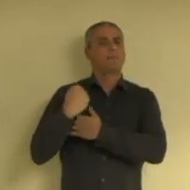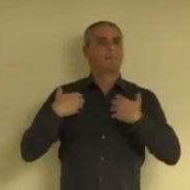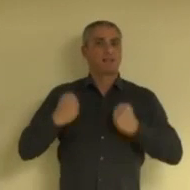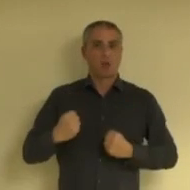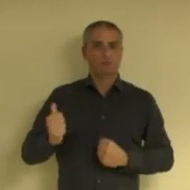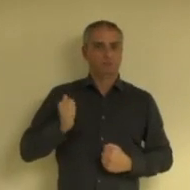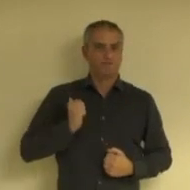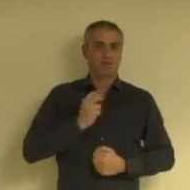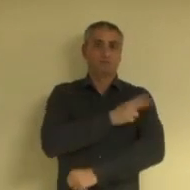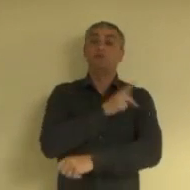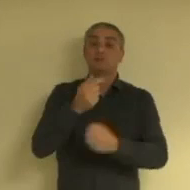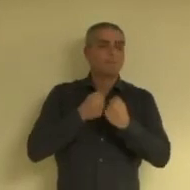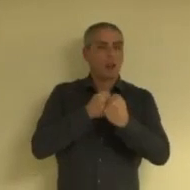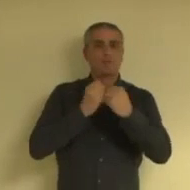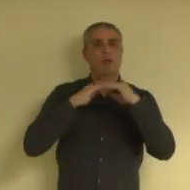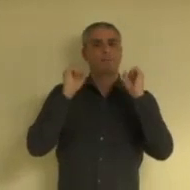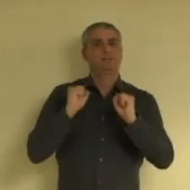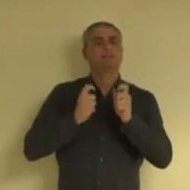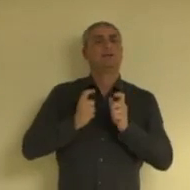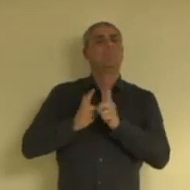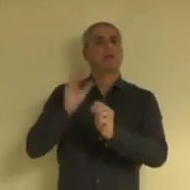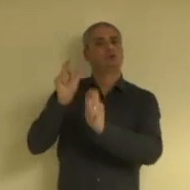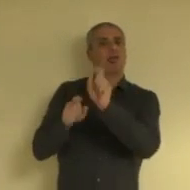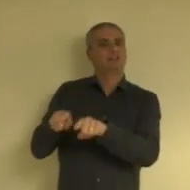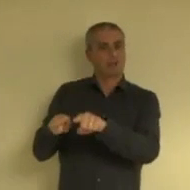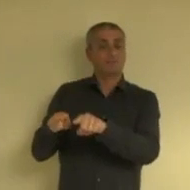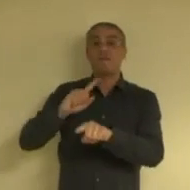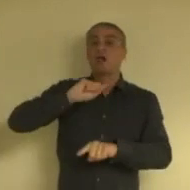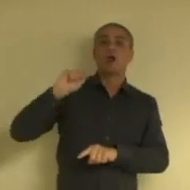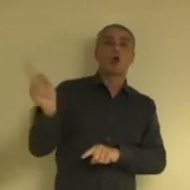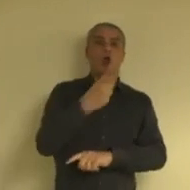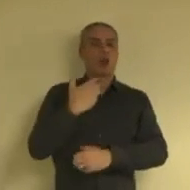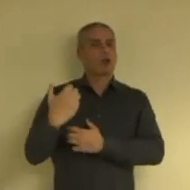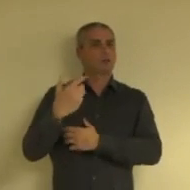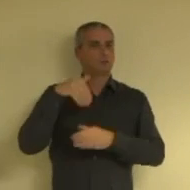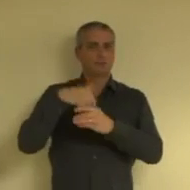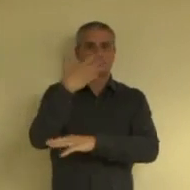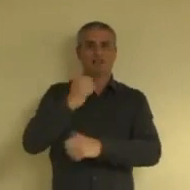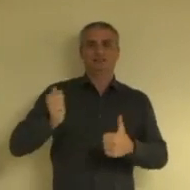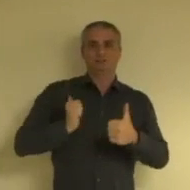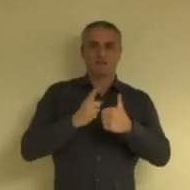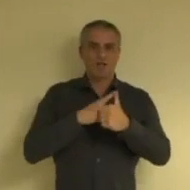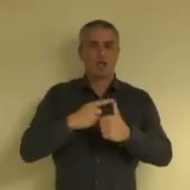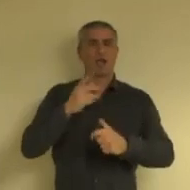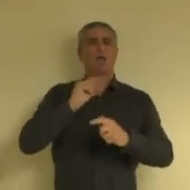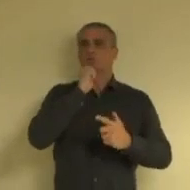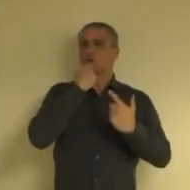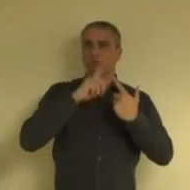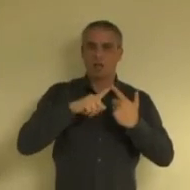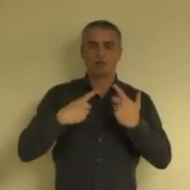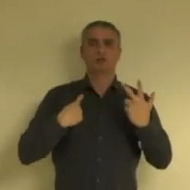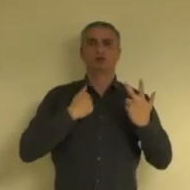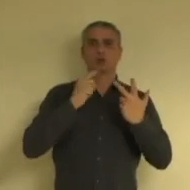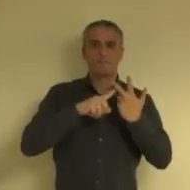זאת מלחמה שהיא בבסיס של המלחמה האזרחית, אבל כל הכוחות במדינה, גם הצבא, גם המוסד,